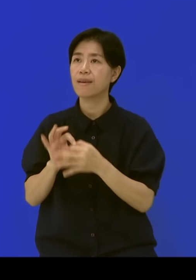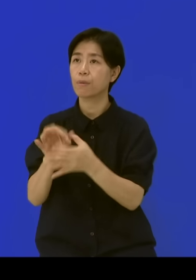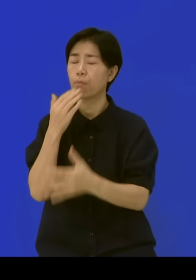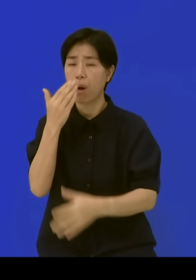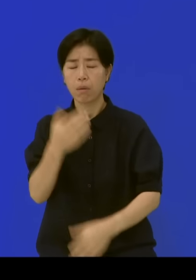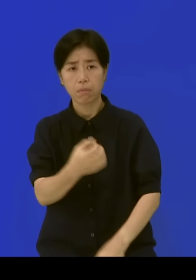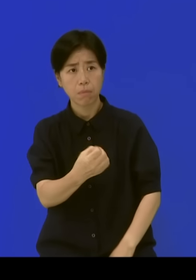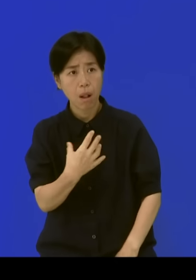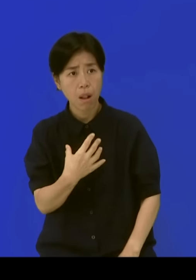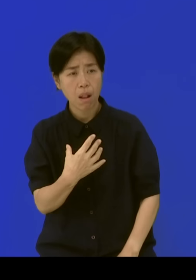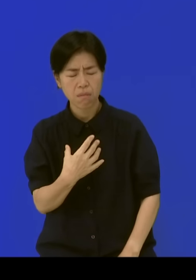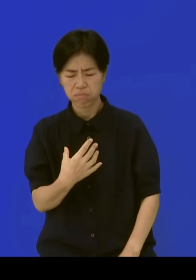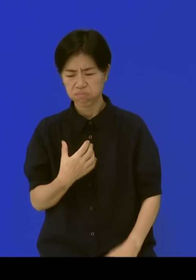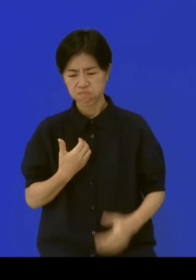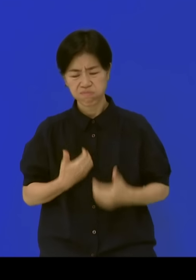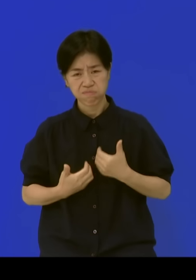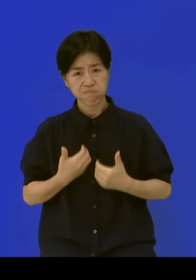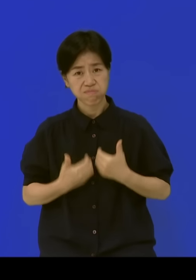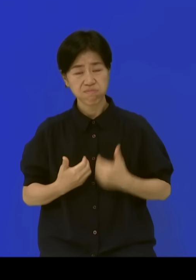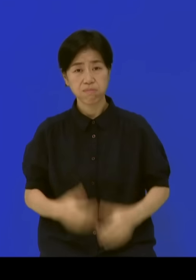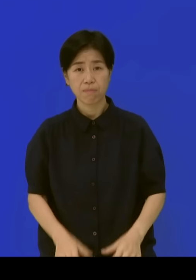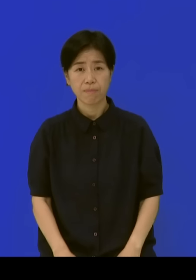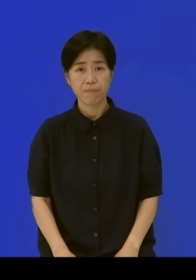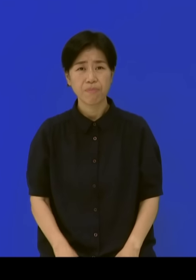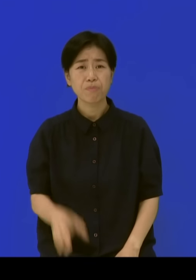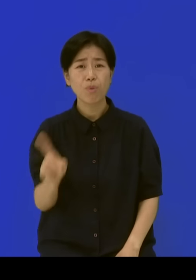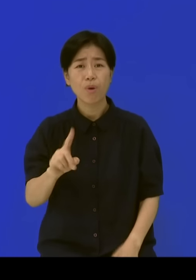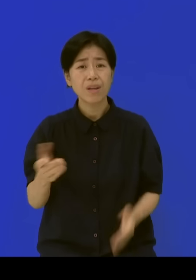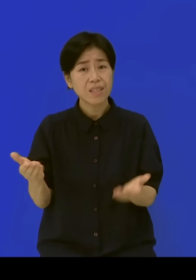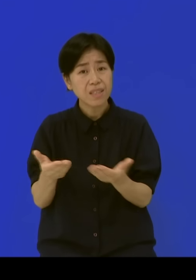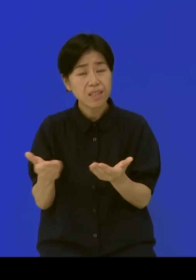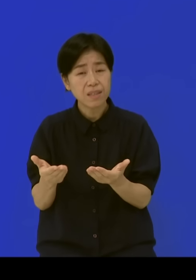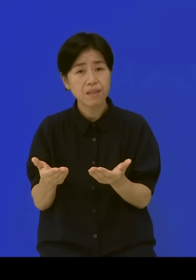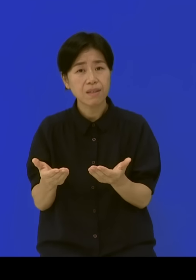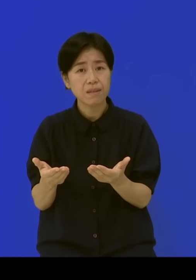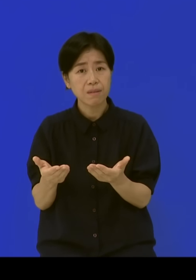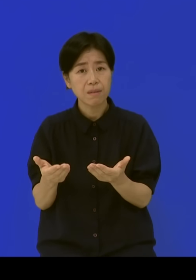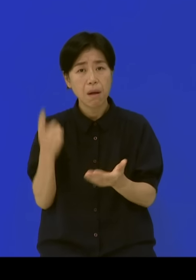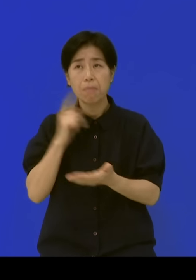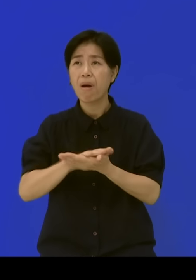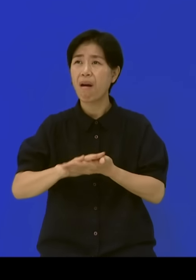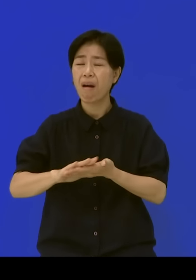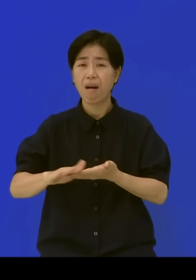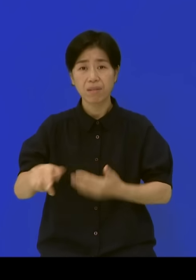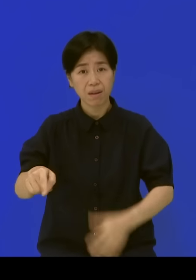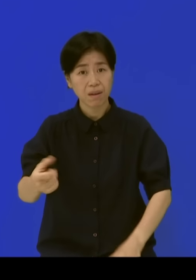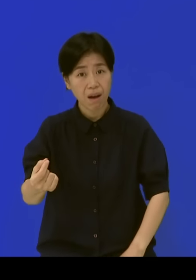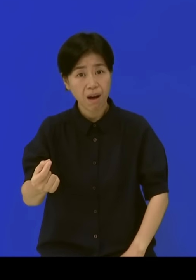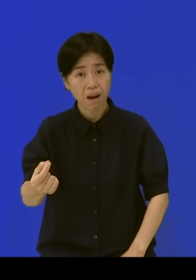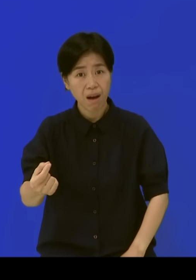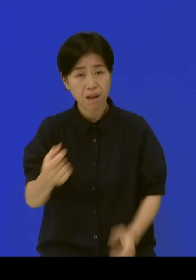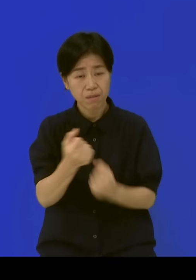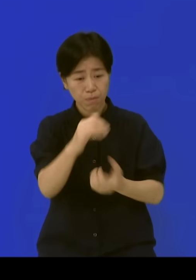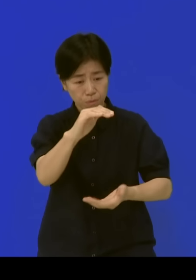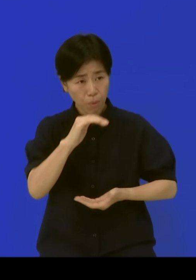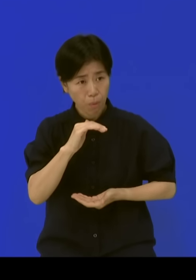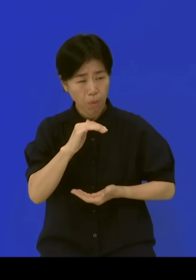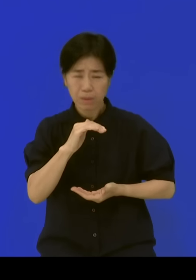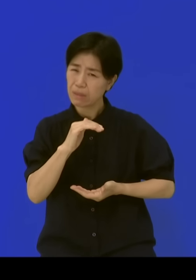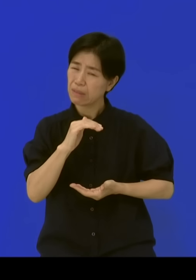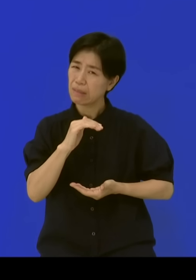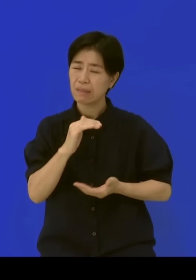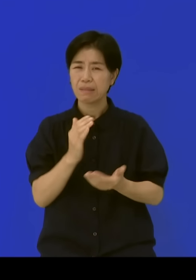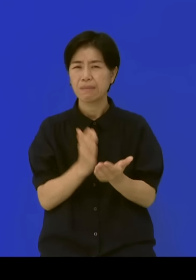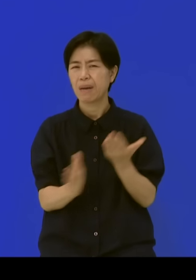굉장히 거슬렸어요, 사실은. 그러니까 결국 직업면으로 봤을 때 너무나 편안한 직업인 것처럼 제가 설명을 들어서 그것이